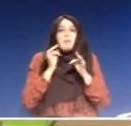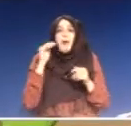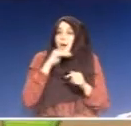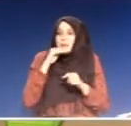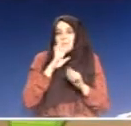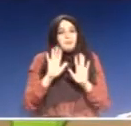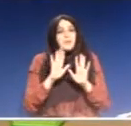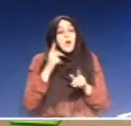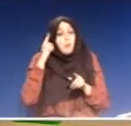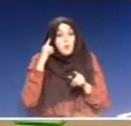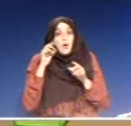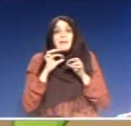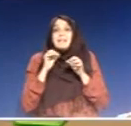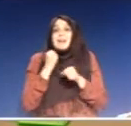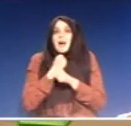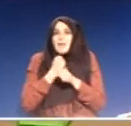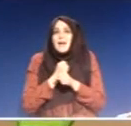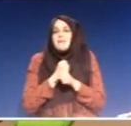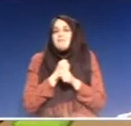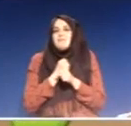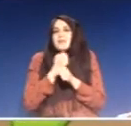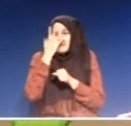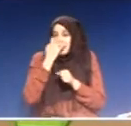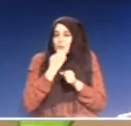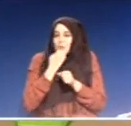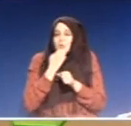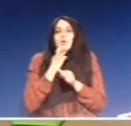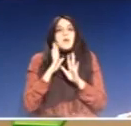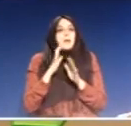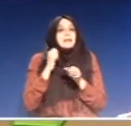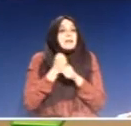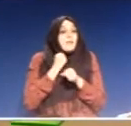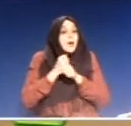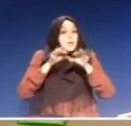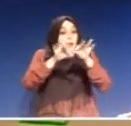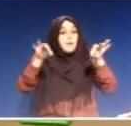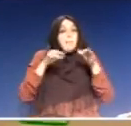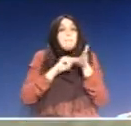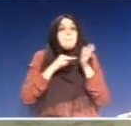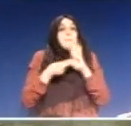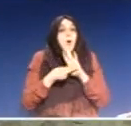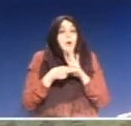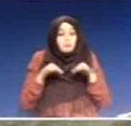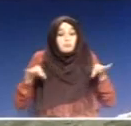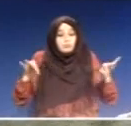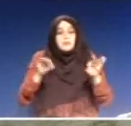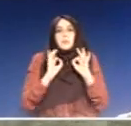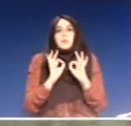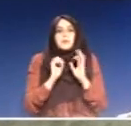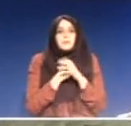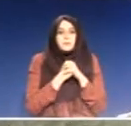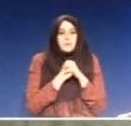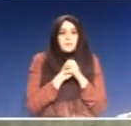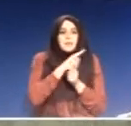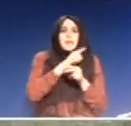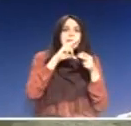وليكيب توبوغرافي كي يخرجوا قول لهم راه يقول لكم خدموا ان ايتا دي ليو هما على بالهم كاسكو سي كان ايتا دي ليو دونك هنا باغ اكزومبل